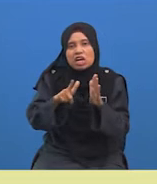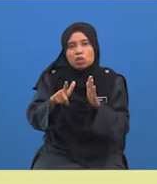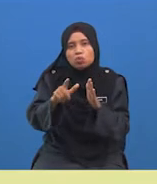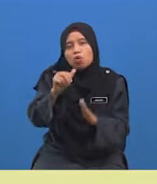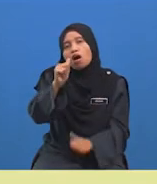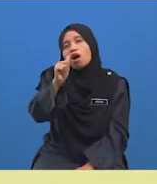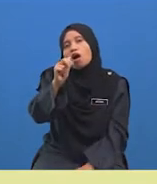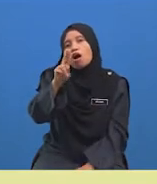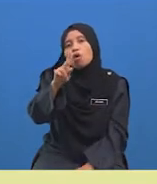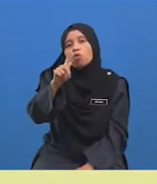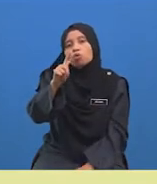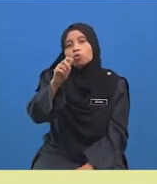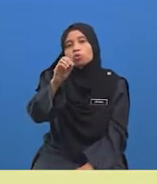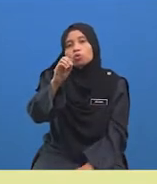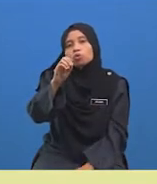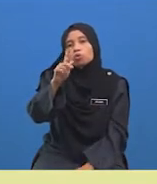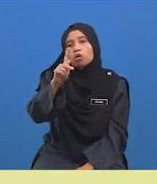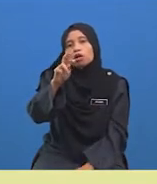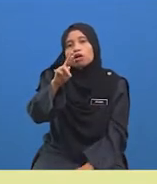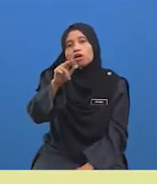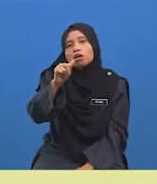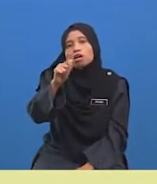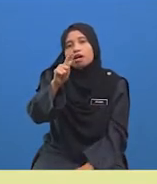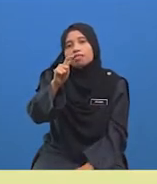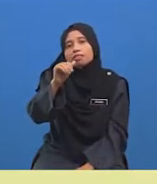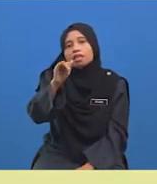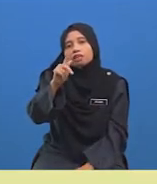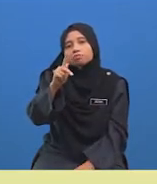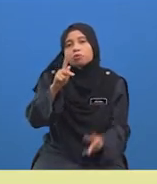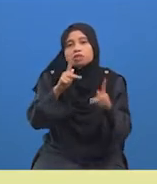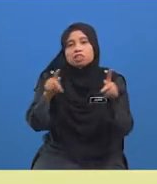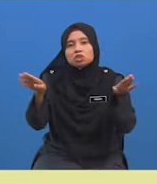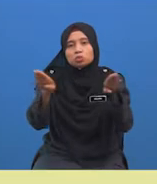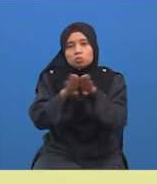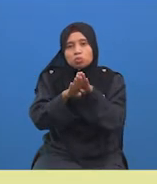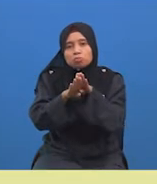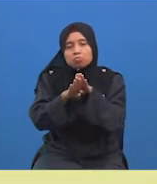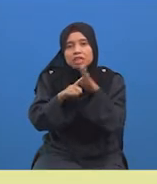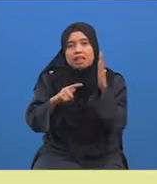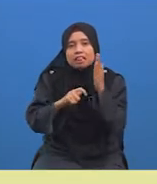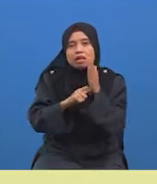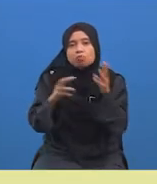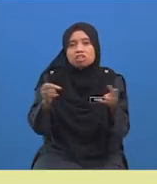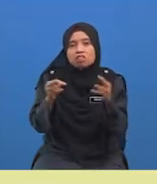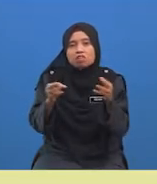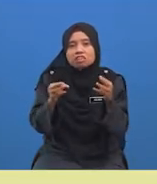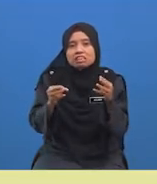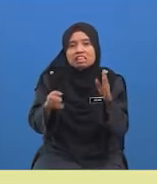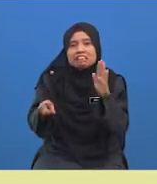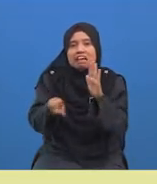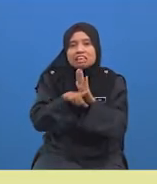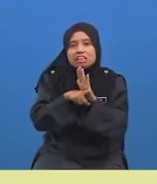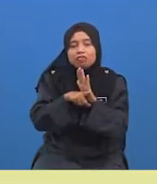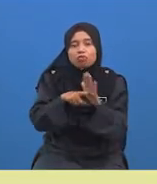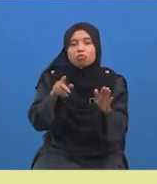terlalu otokratik, komunikasi tertutup, teknik motivasi negatif yang digunakan oleh ketua